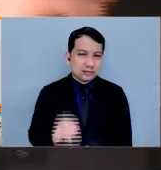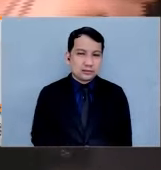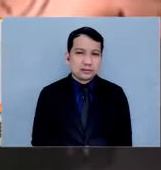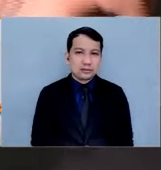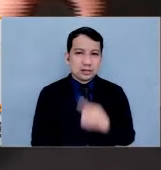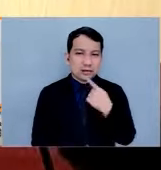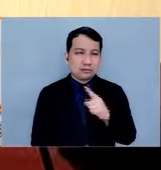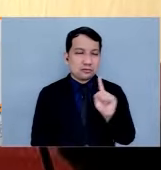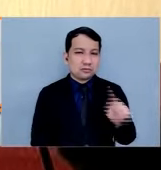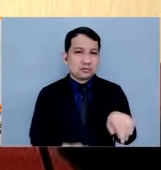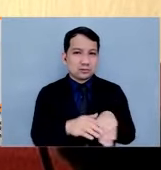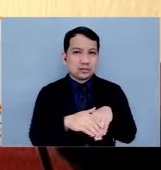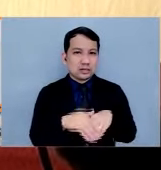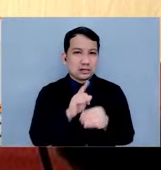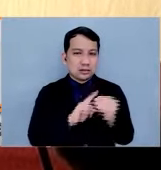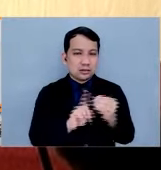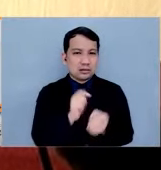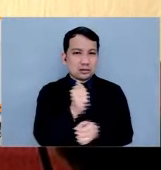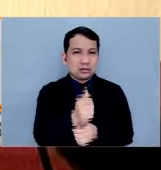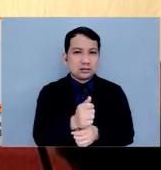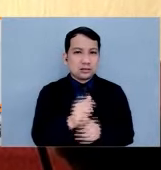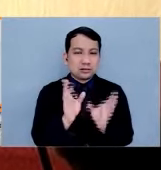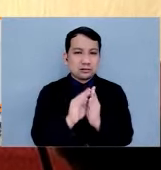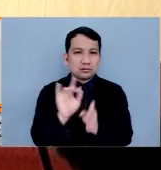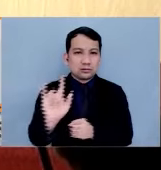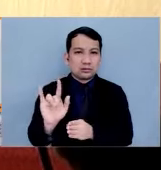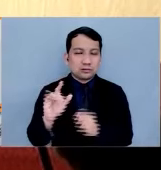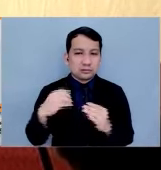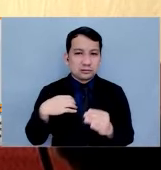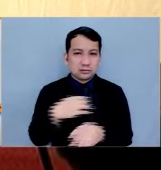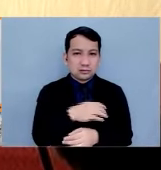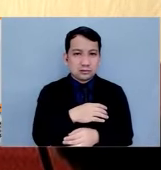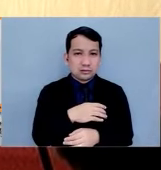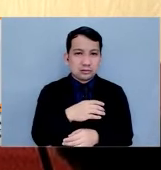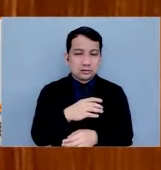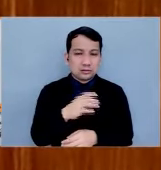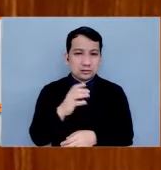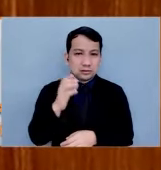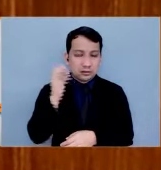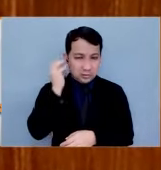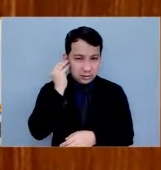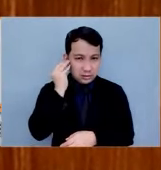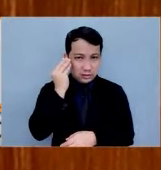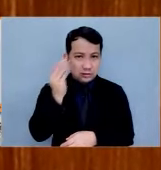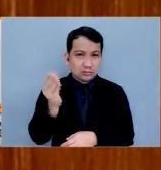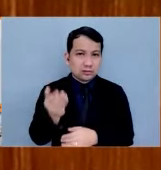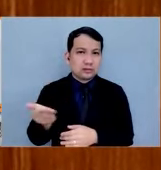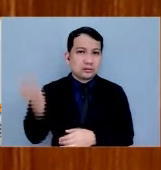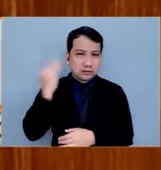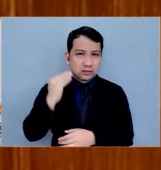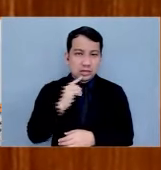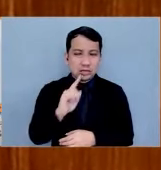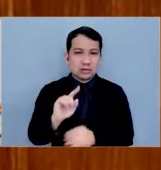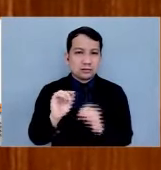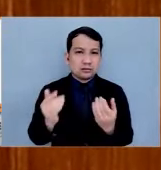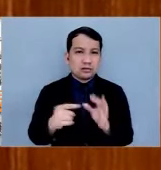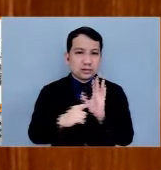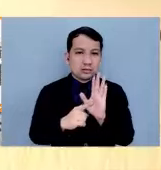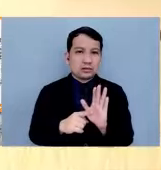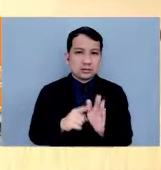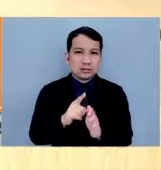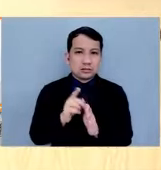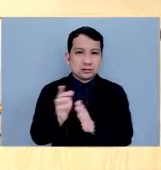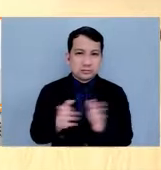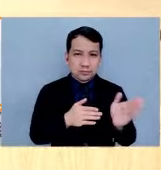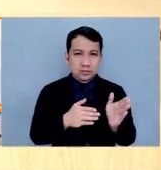palasyo tungkol dyan. Pero sa presko naman ng mga kaalyado ni Speaker Romualdez, giniit nilang noon pa man ay wala naman talaga silang planong mamuliti